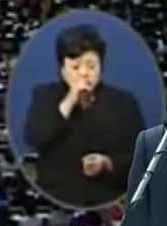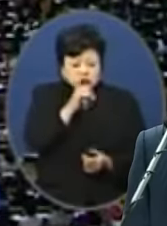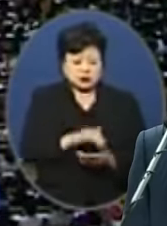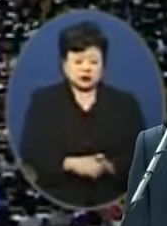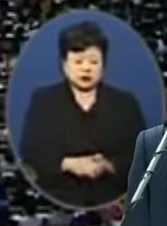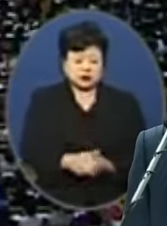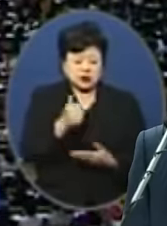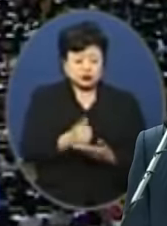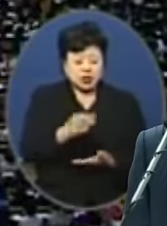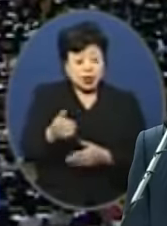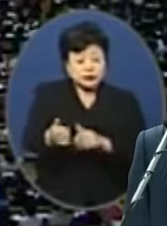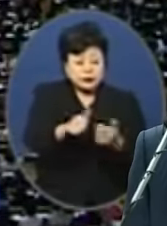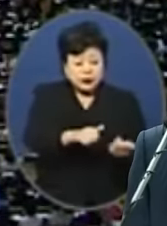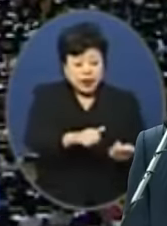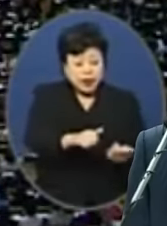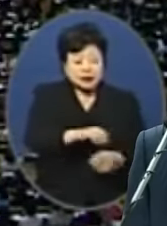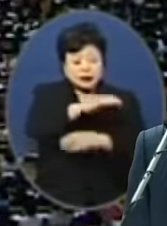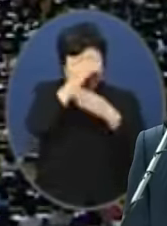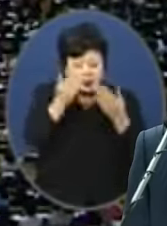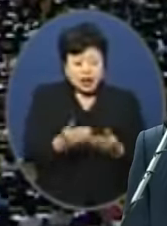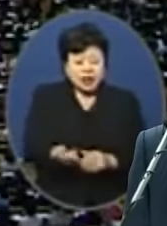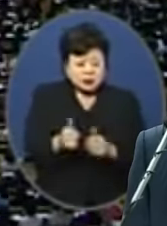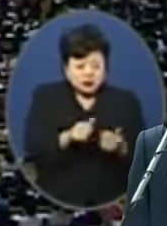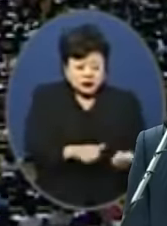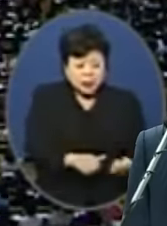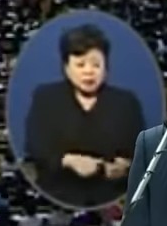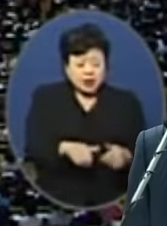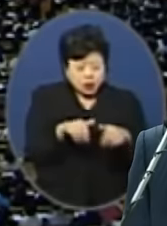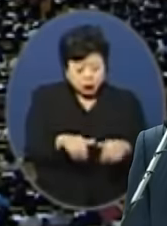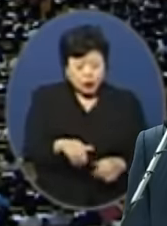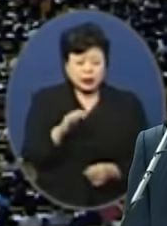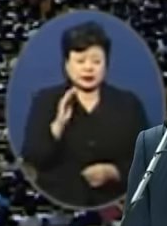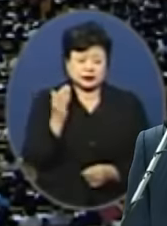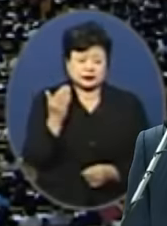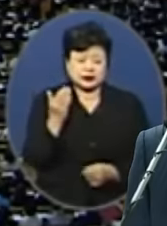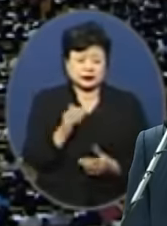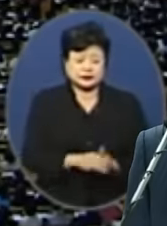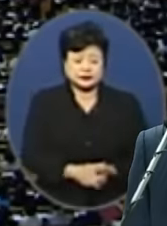값은 사망으로 모두 다 사망의 노예가 되어 있는 것입니다.